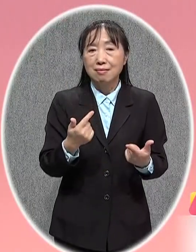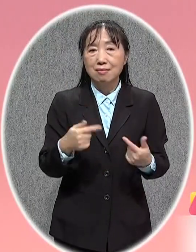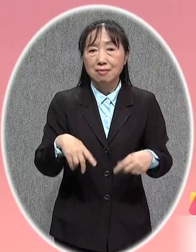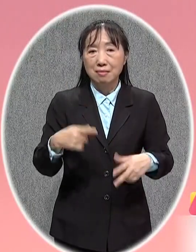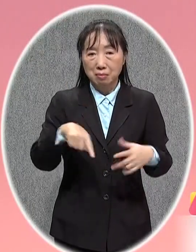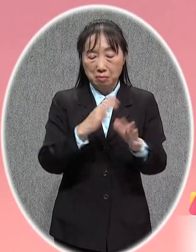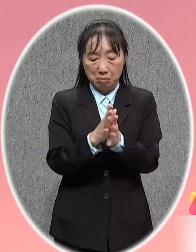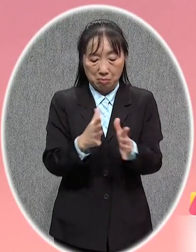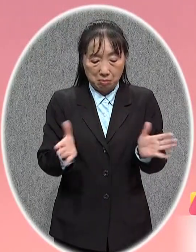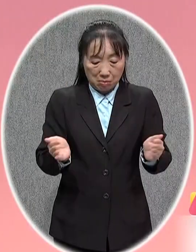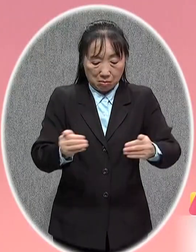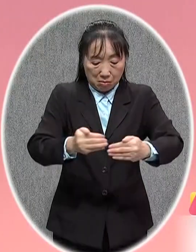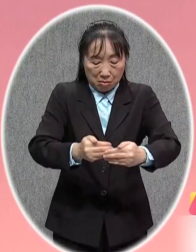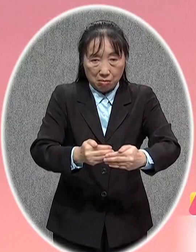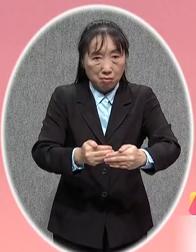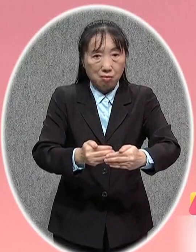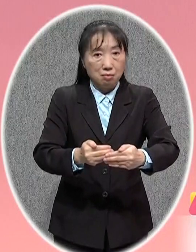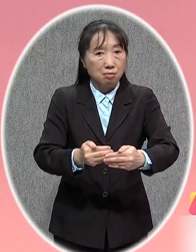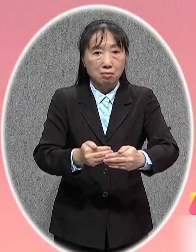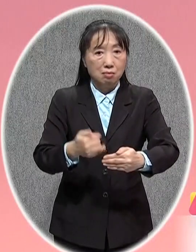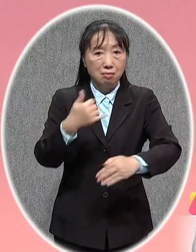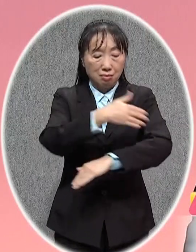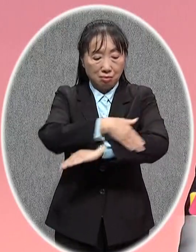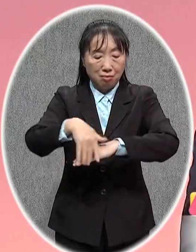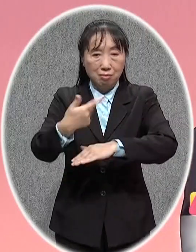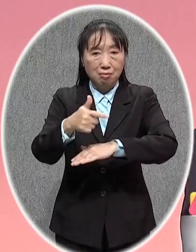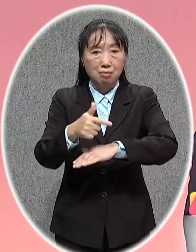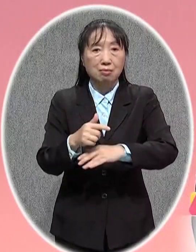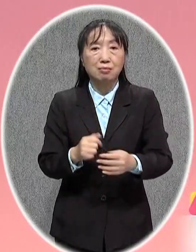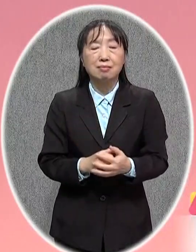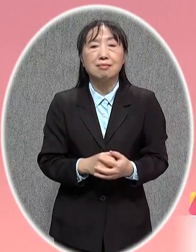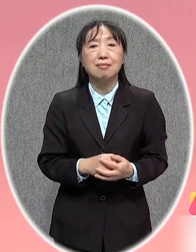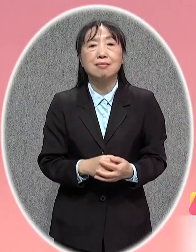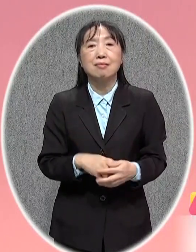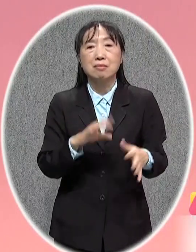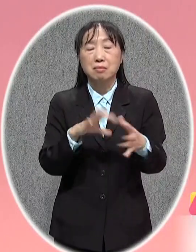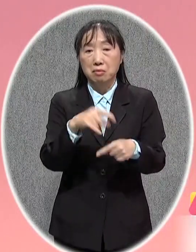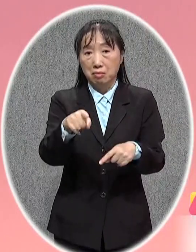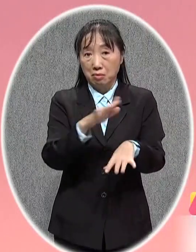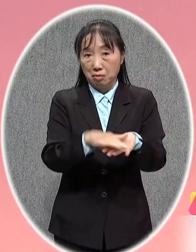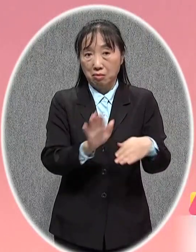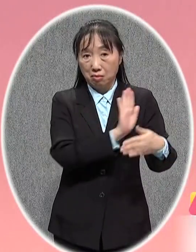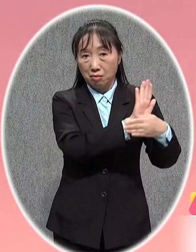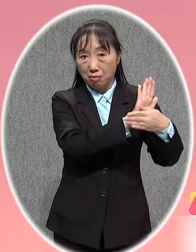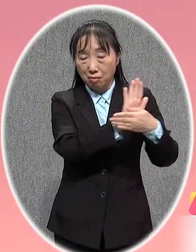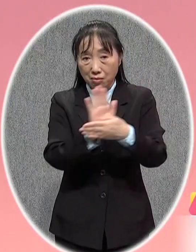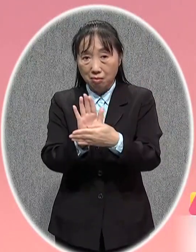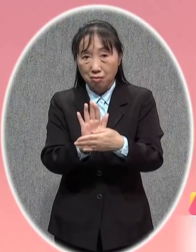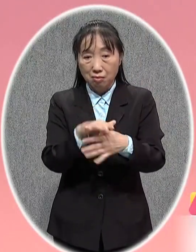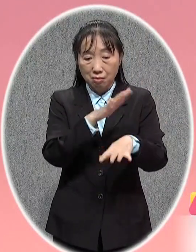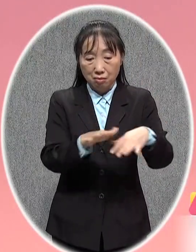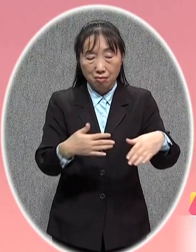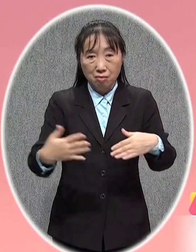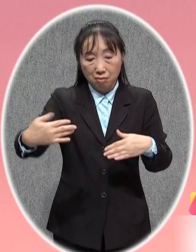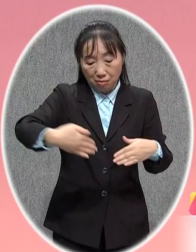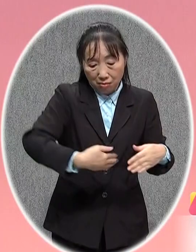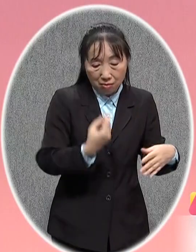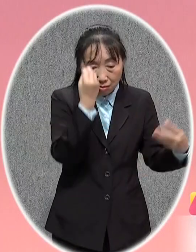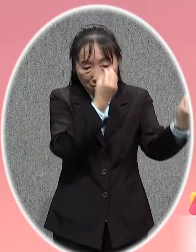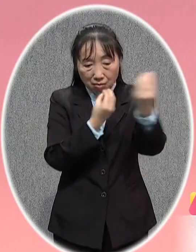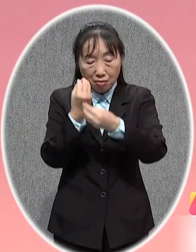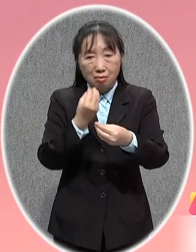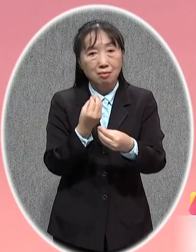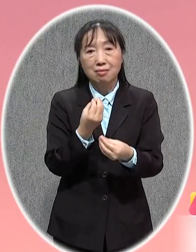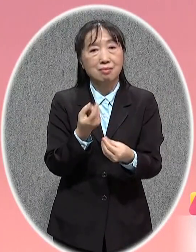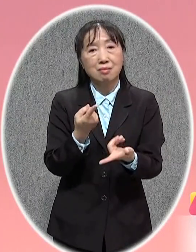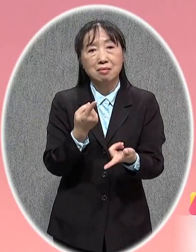它不是完全的封闭，所以呢会不会有所谓鲨鱼空间迷航，我不敢说一定不会有，